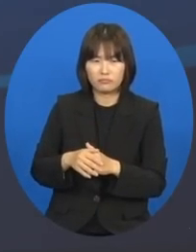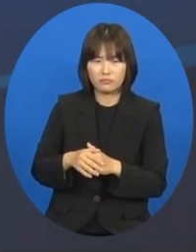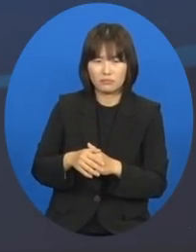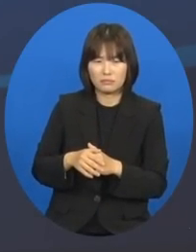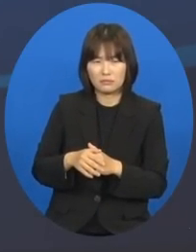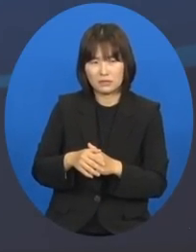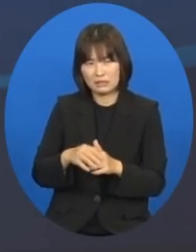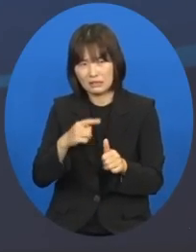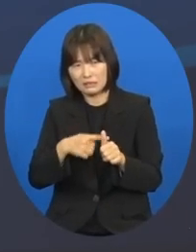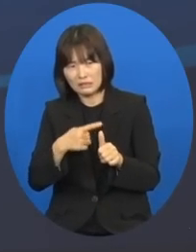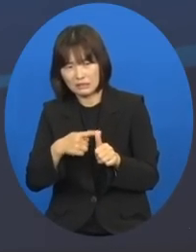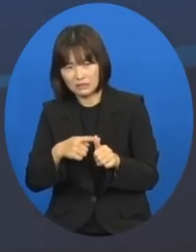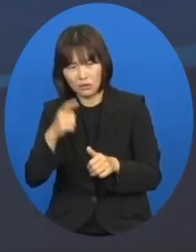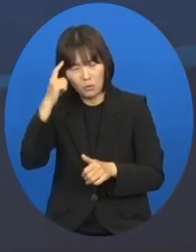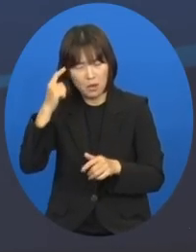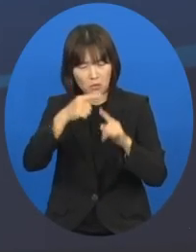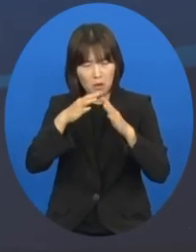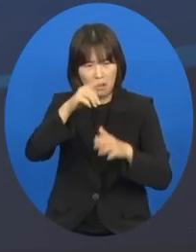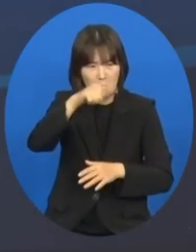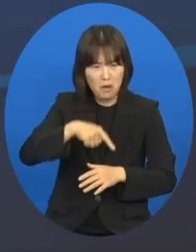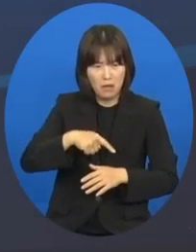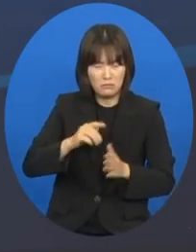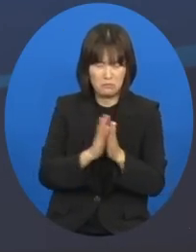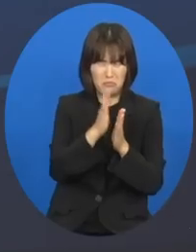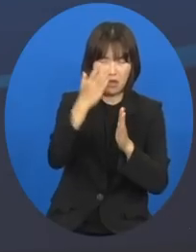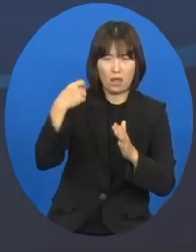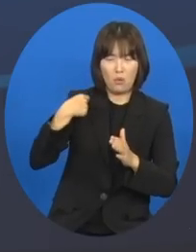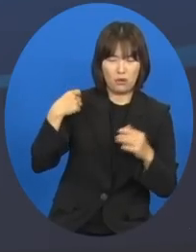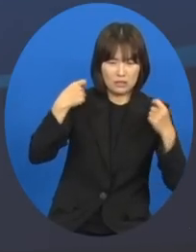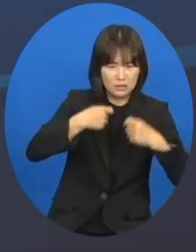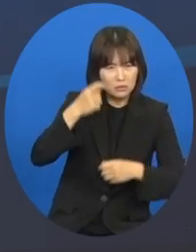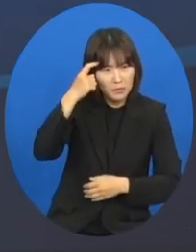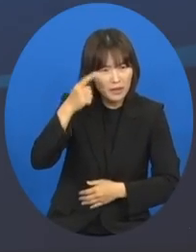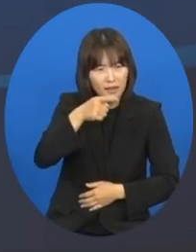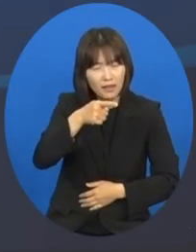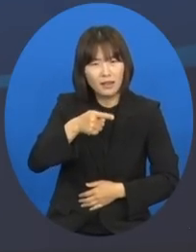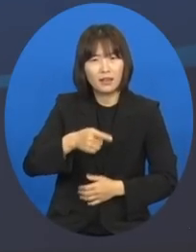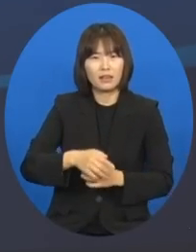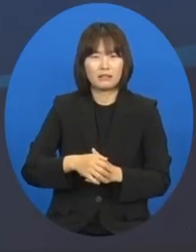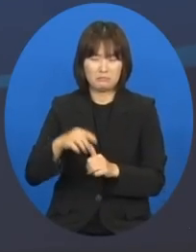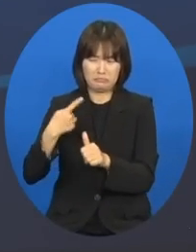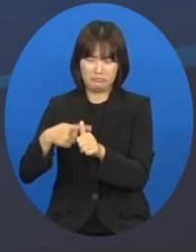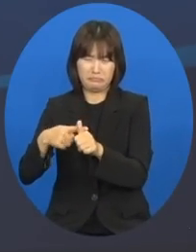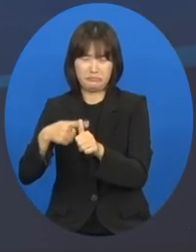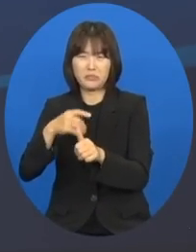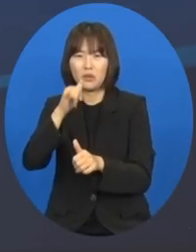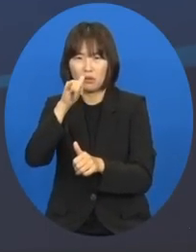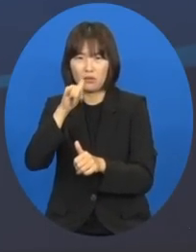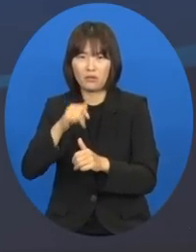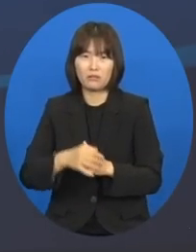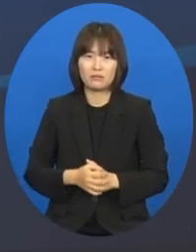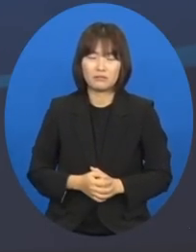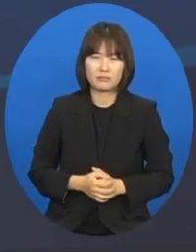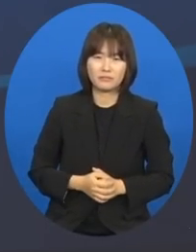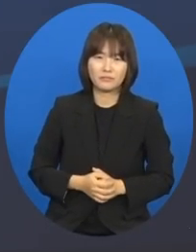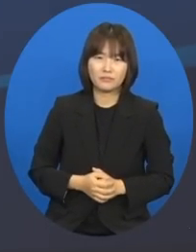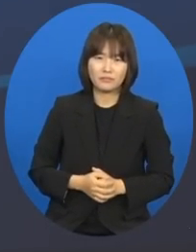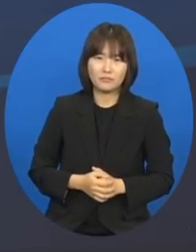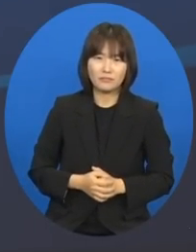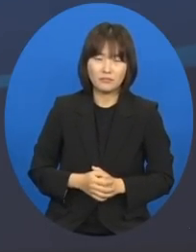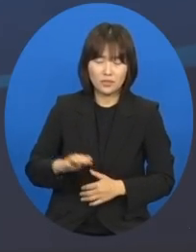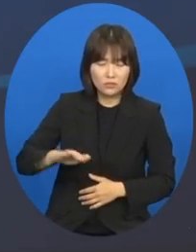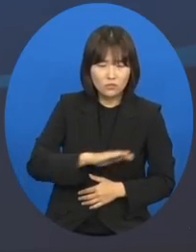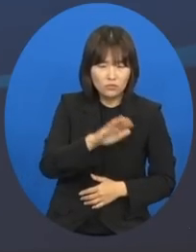사용하지 왜 교회 저런 옷을 입고 오지 여러분 우리가 어느새 첫째 아들의 관점이 너무나